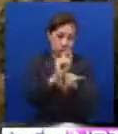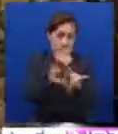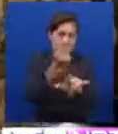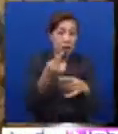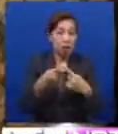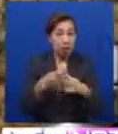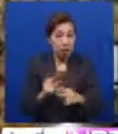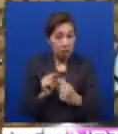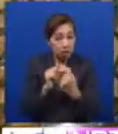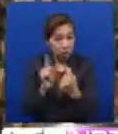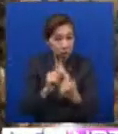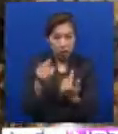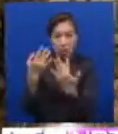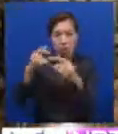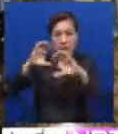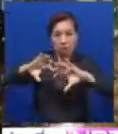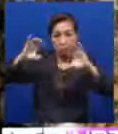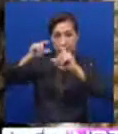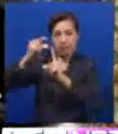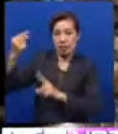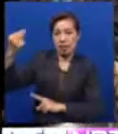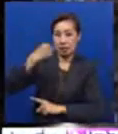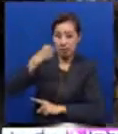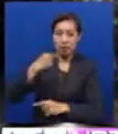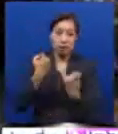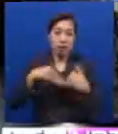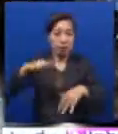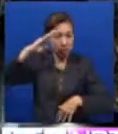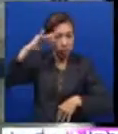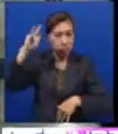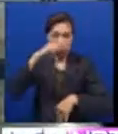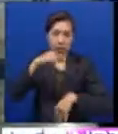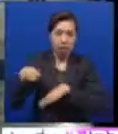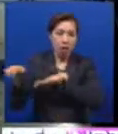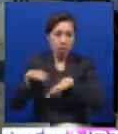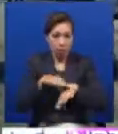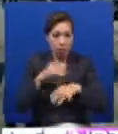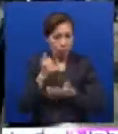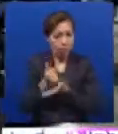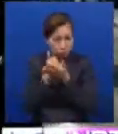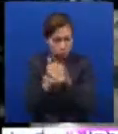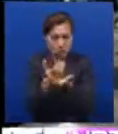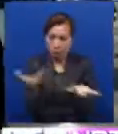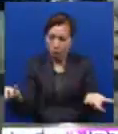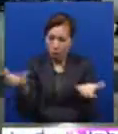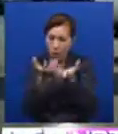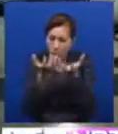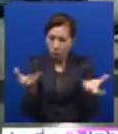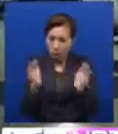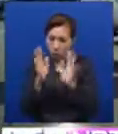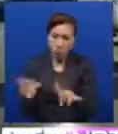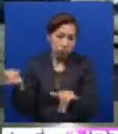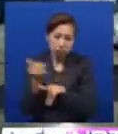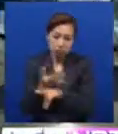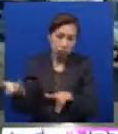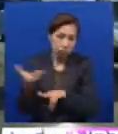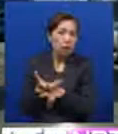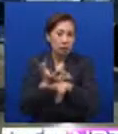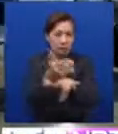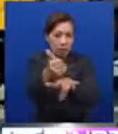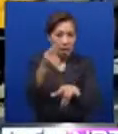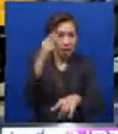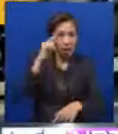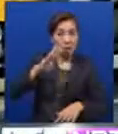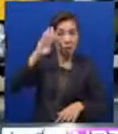องรอคำสั่งจากรัฐบาลทางกองทัพอากาศมีความพร้อมสนับสนุนการลำเลียงทางอากาศที่ผ่านมาได้รับความร่วมมืออย่างดีจาก